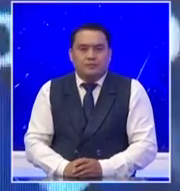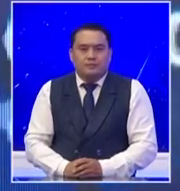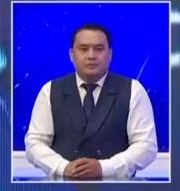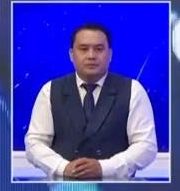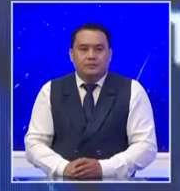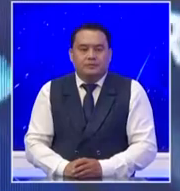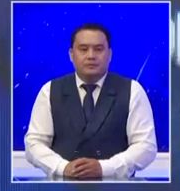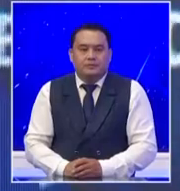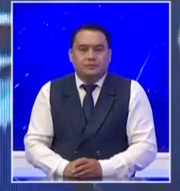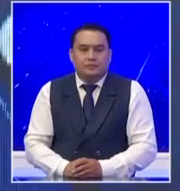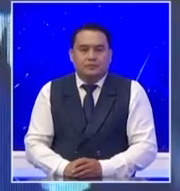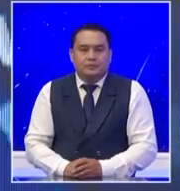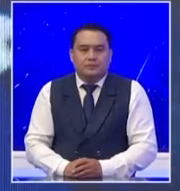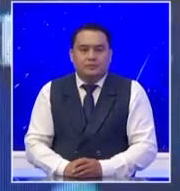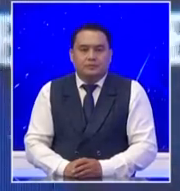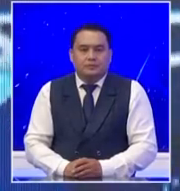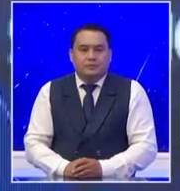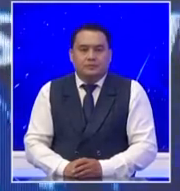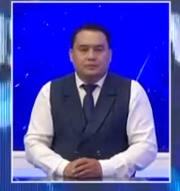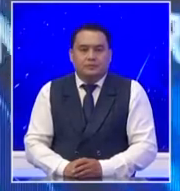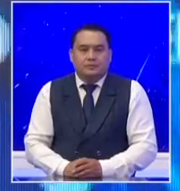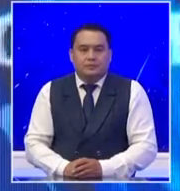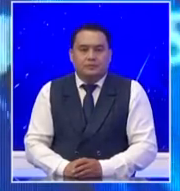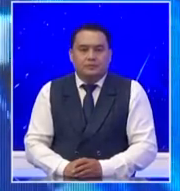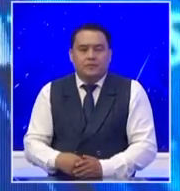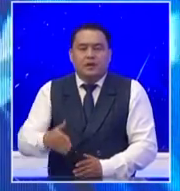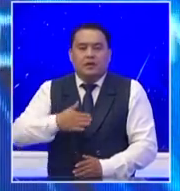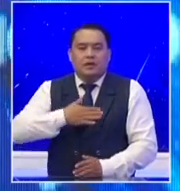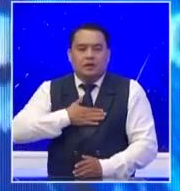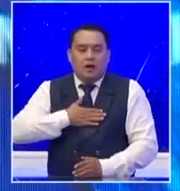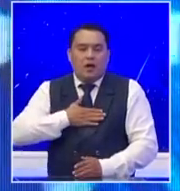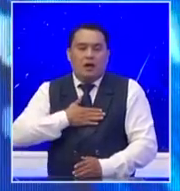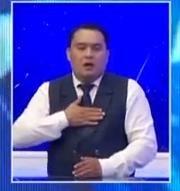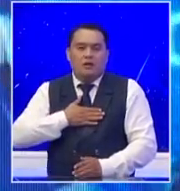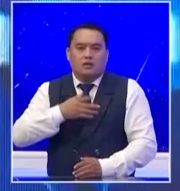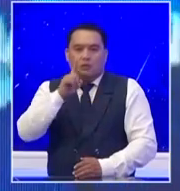Я не сторонник запретительных, тотальных запретительных мер.